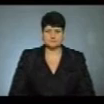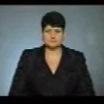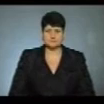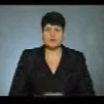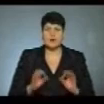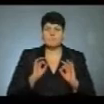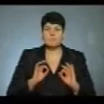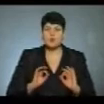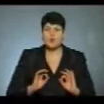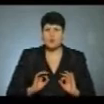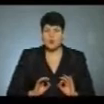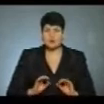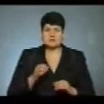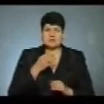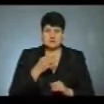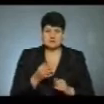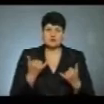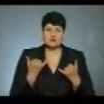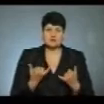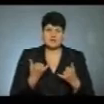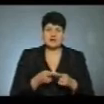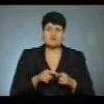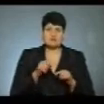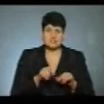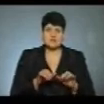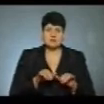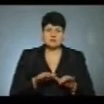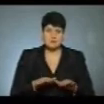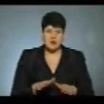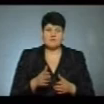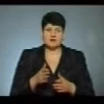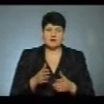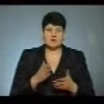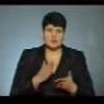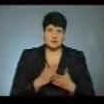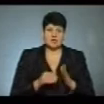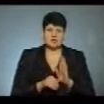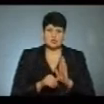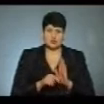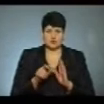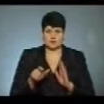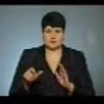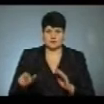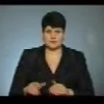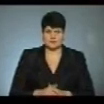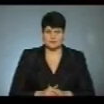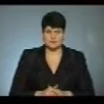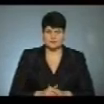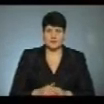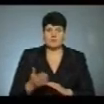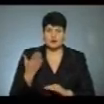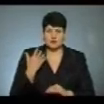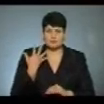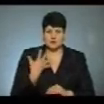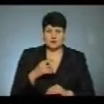Прокурор Юрій Напастюк повідомив, що зараз у цій справі статус підозрюваних мають 6 осіб. Попереднім 5 особам обрано